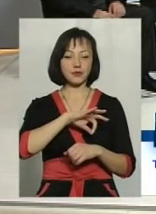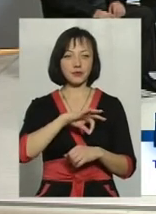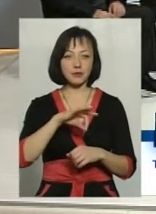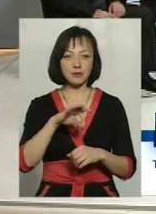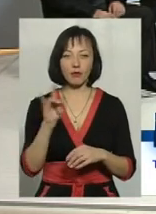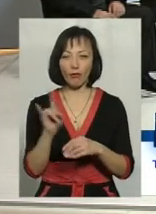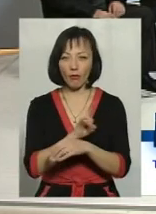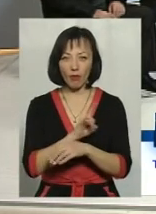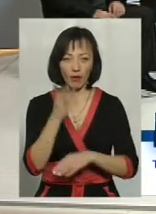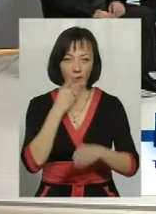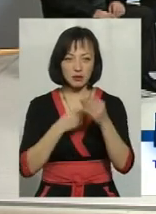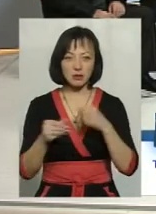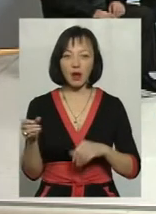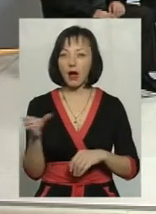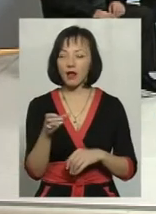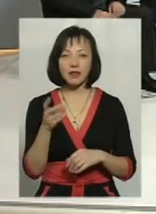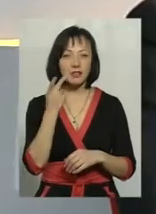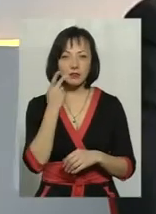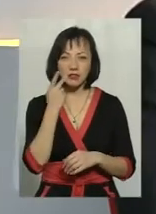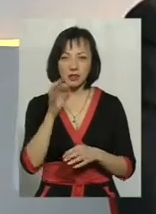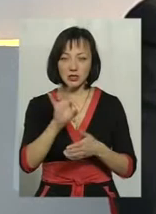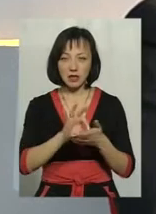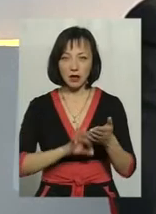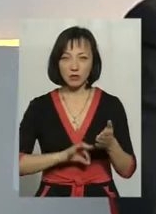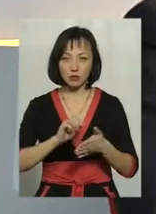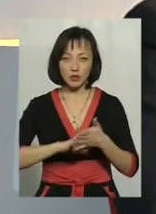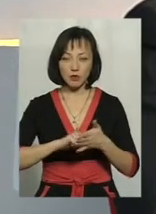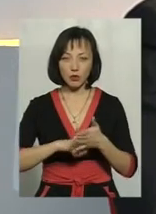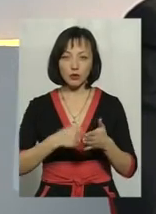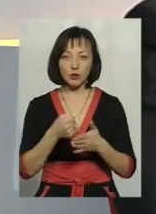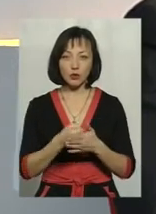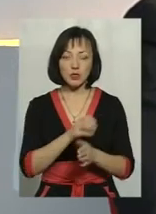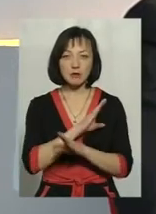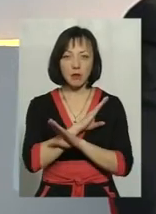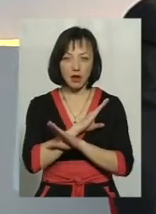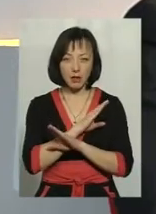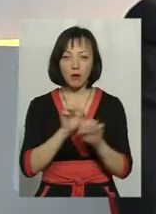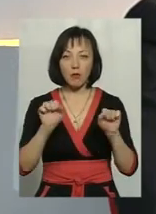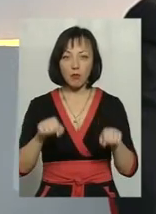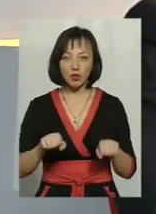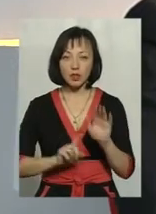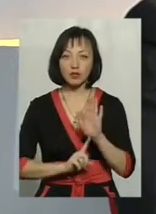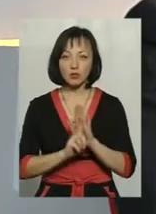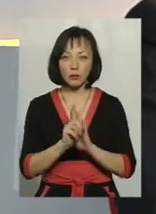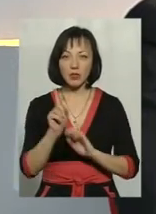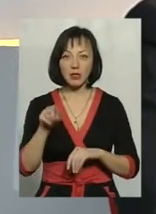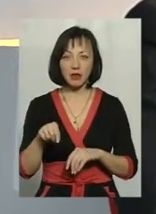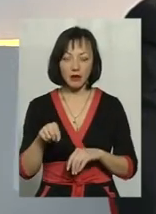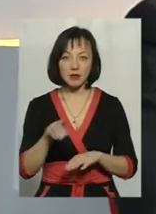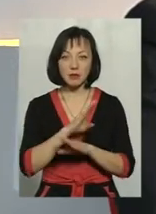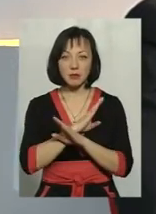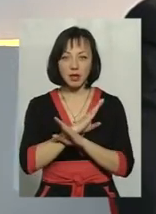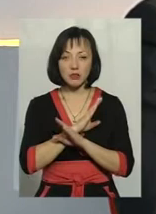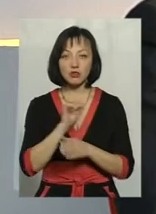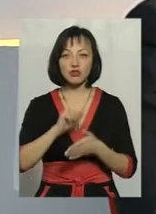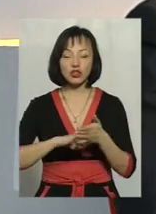сурогатів алкоголю не завжди зразу приводить до смерті. Може наступити навіть смерть